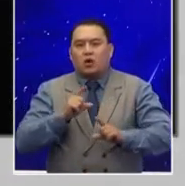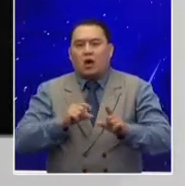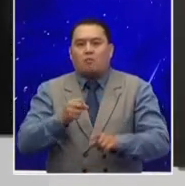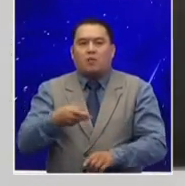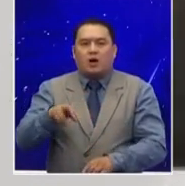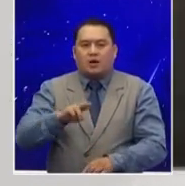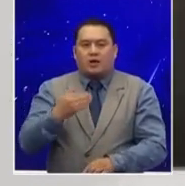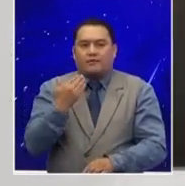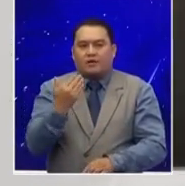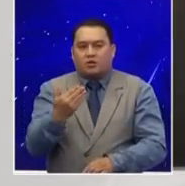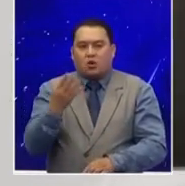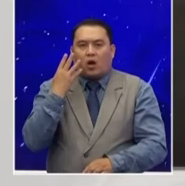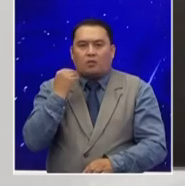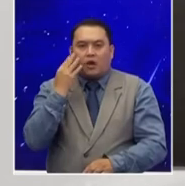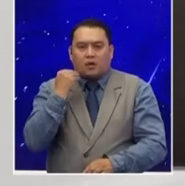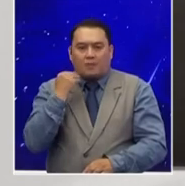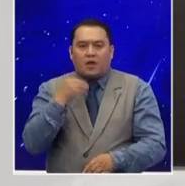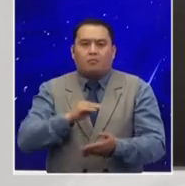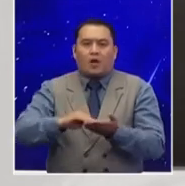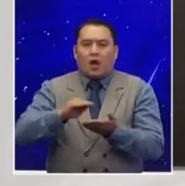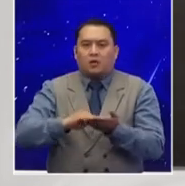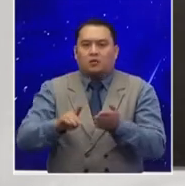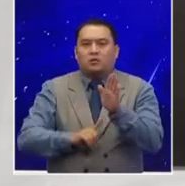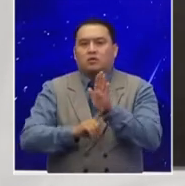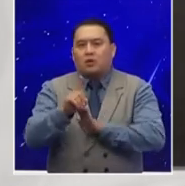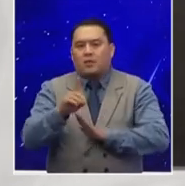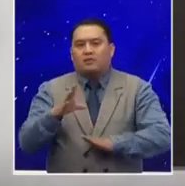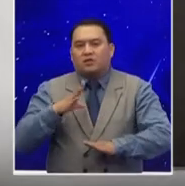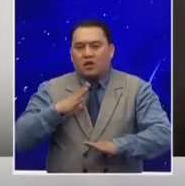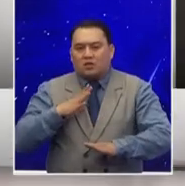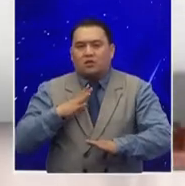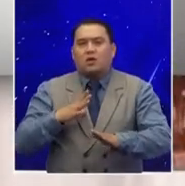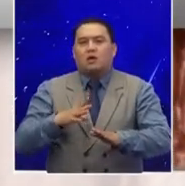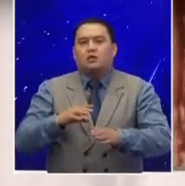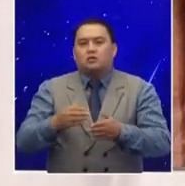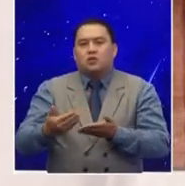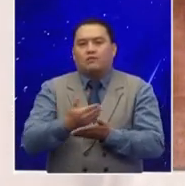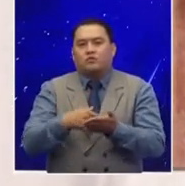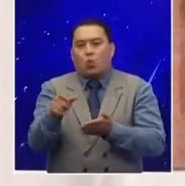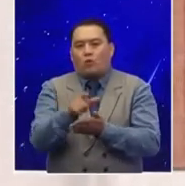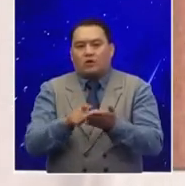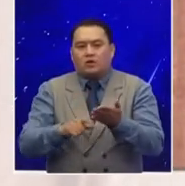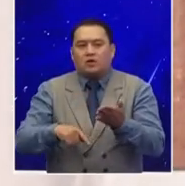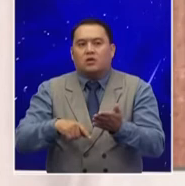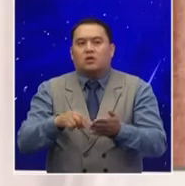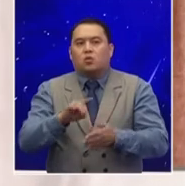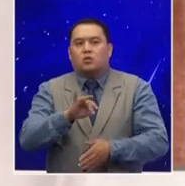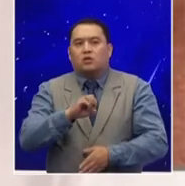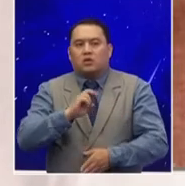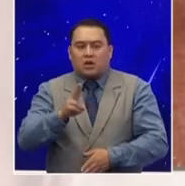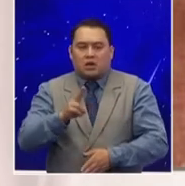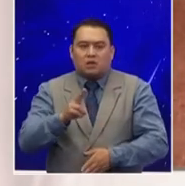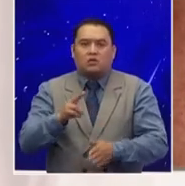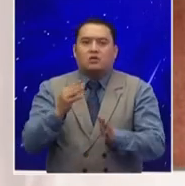института имени Абая в Алмате. Писательскую деятельность Бердыбек Сокпакпаев начал со сборника стихов «Родник», который